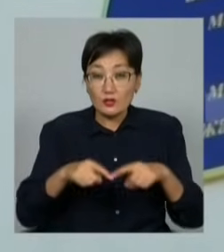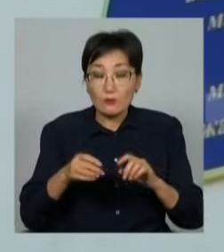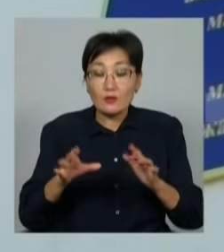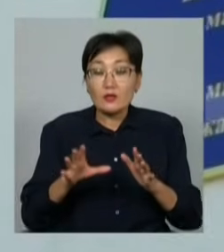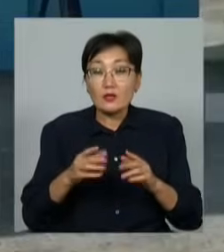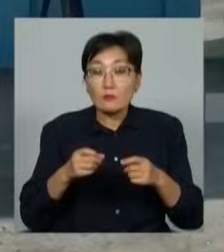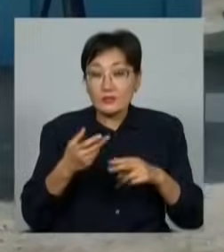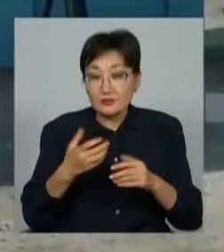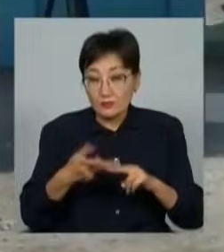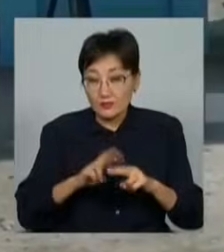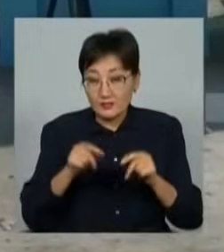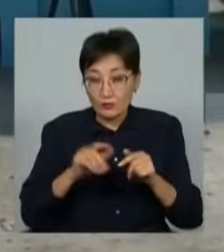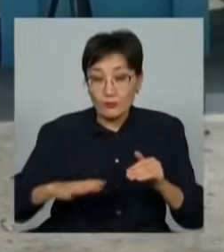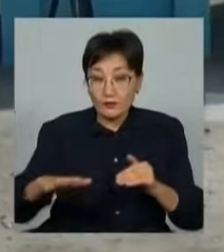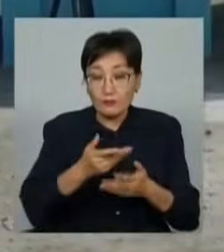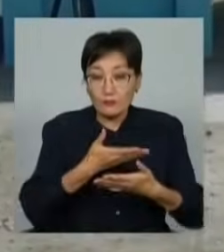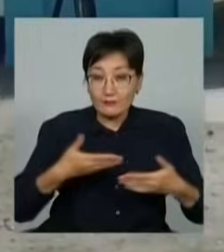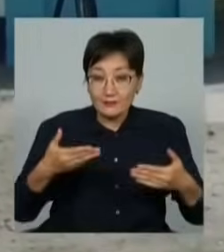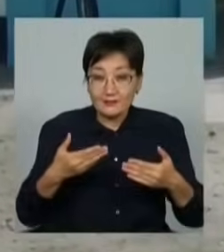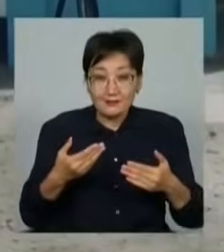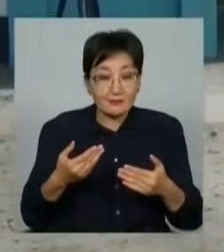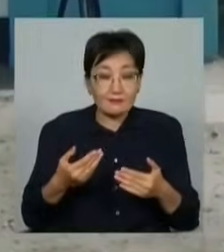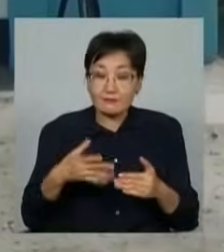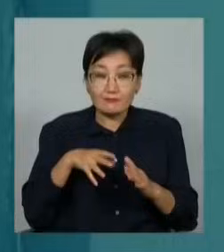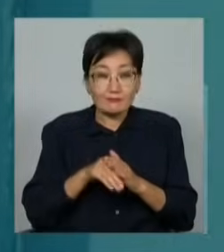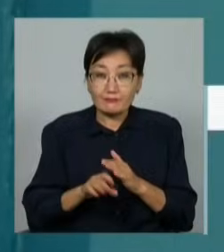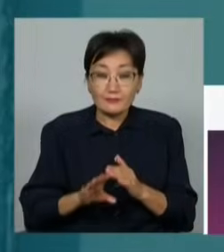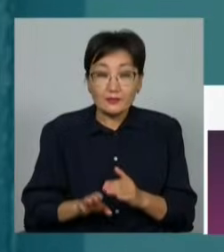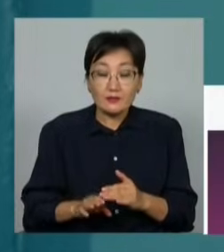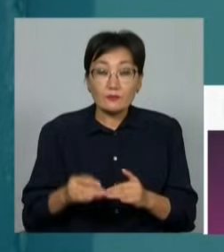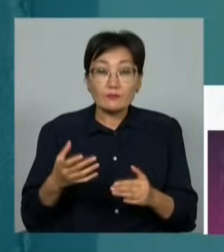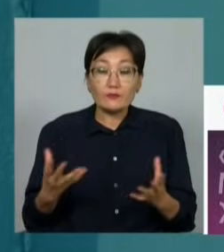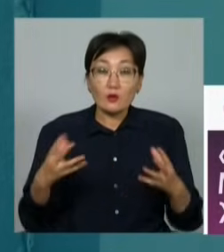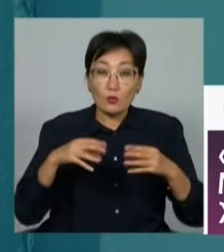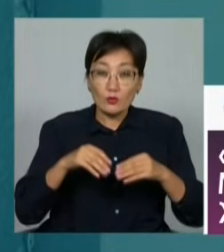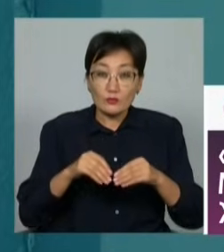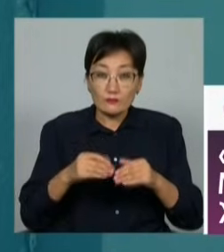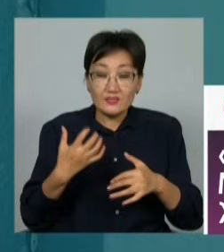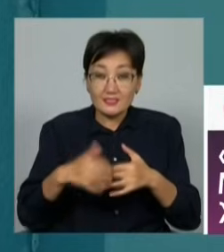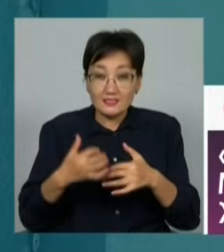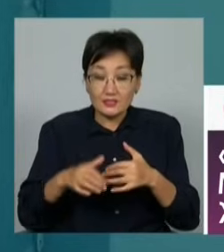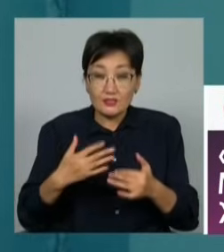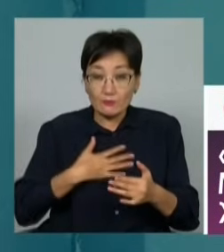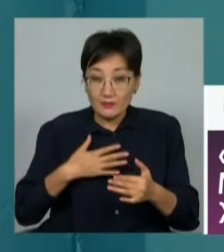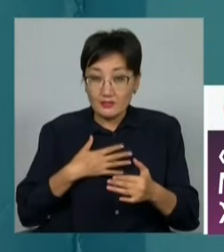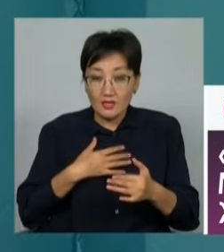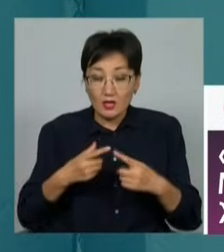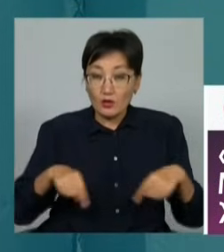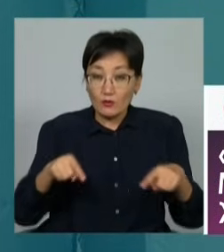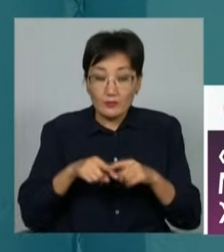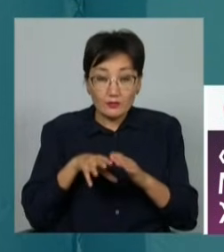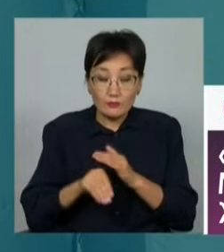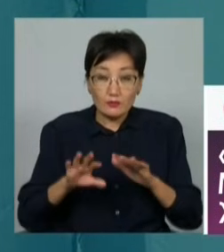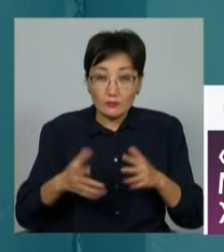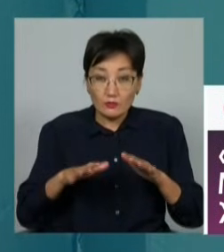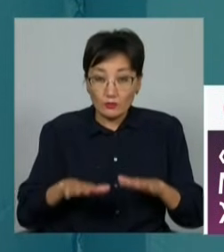инженері ортадағы дәл сол аумақ бізге қатысы жоқ дейді. Орта, именно орта бізге қарамайды. Жаңағы оқыс оқиға болған